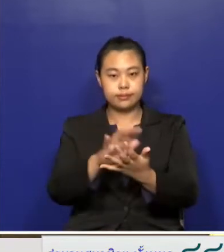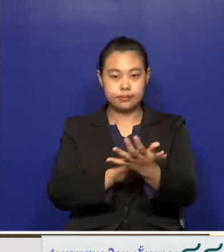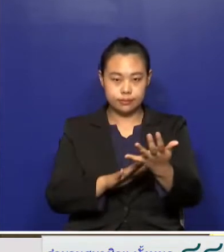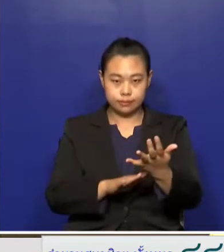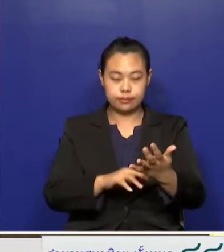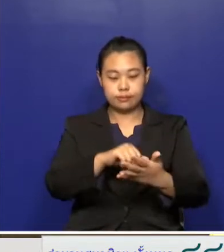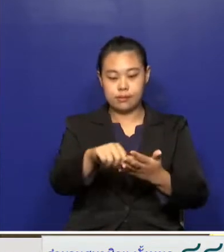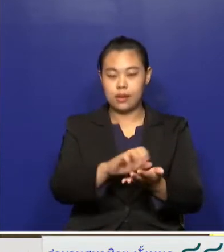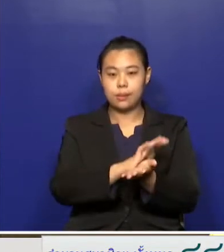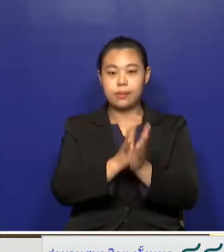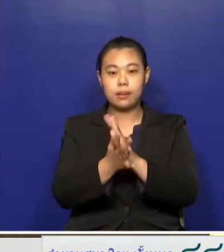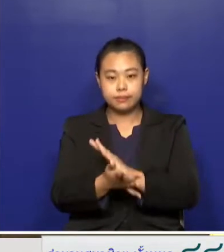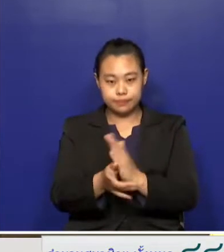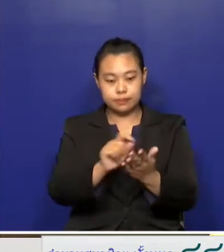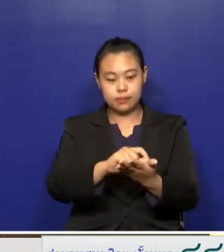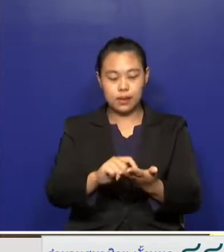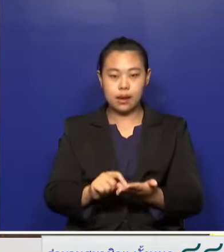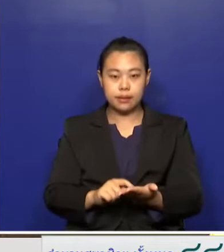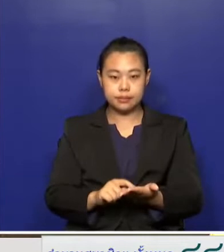นี้นะครับ